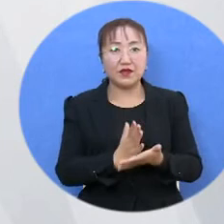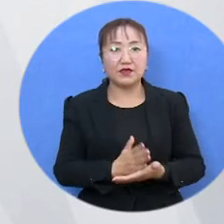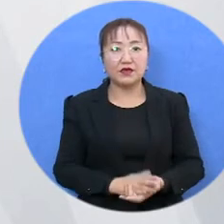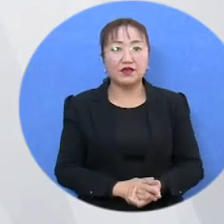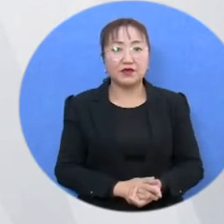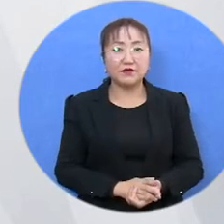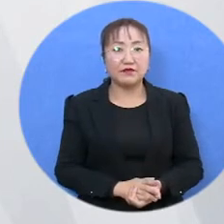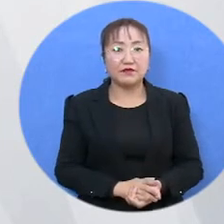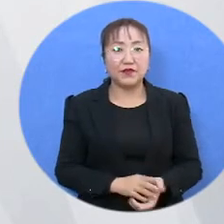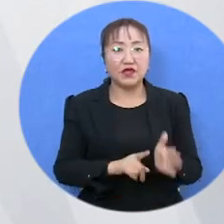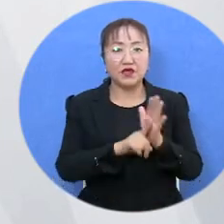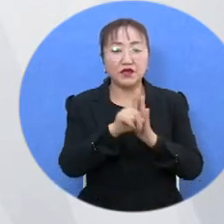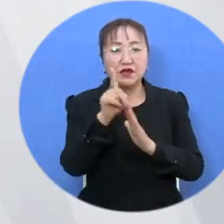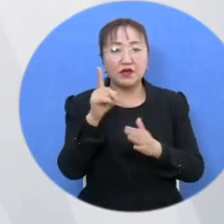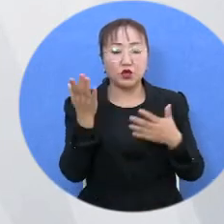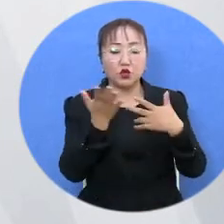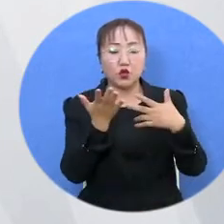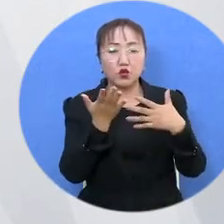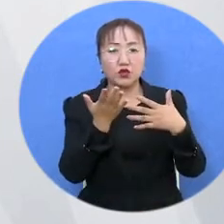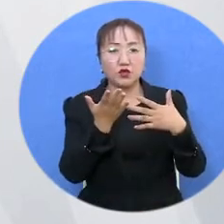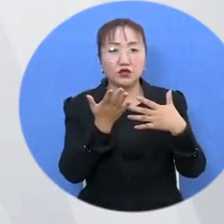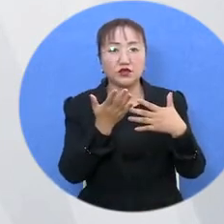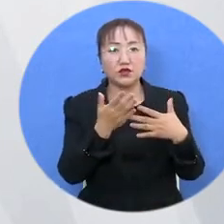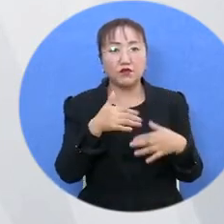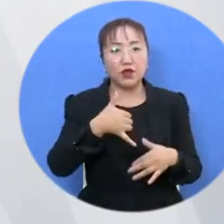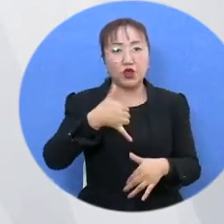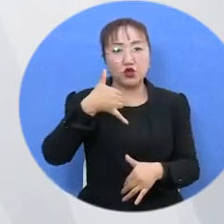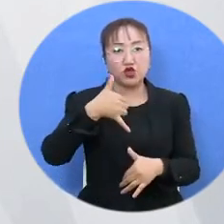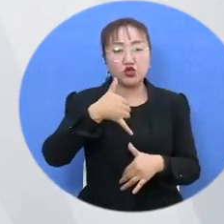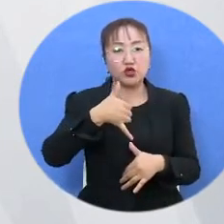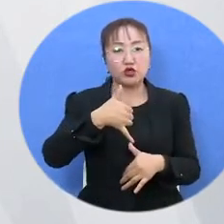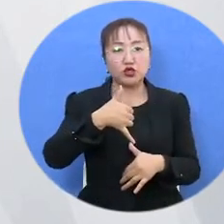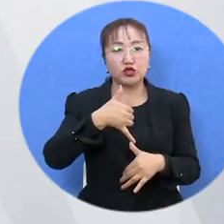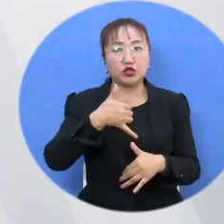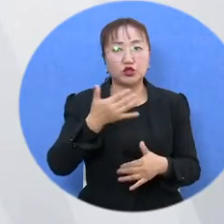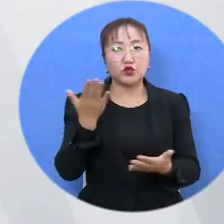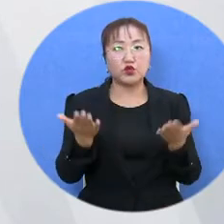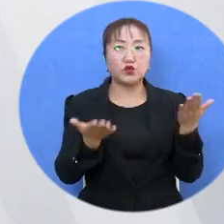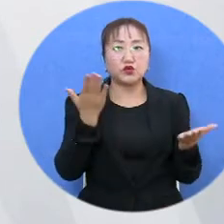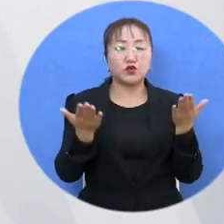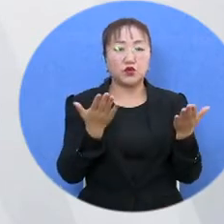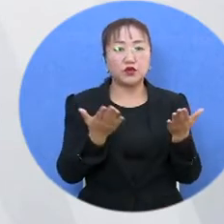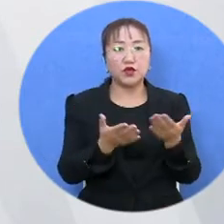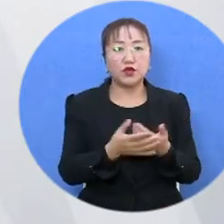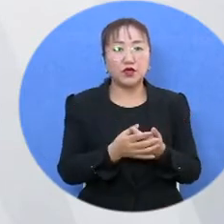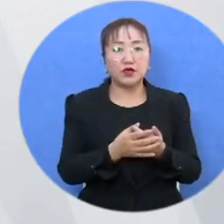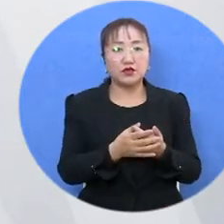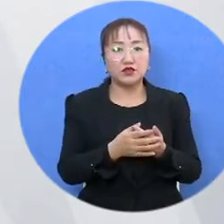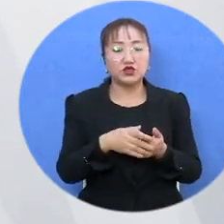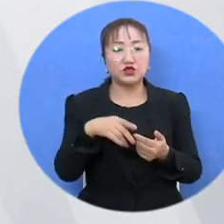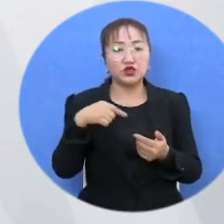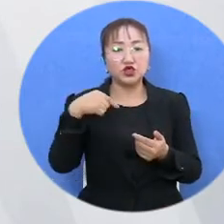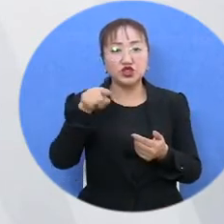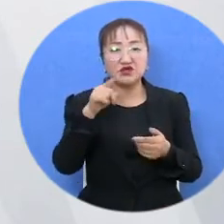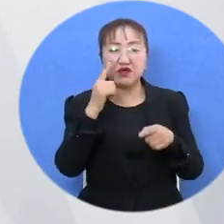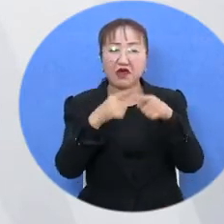биеийн өндрийн дундаж үзүүлэлт сантиметрээр бүгдөрөө явна. За Төвшингүүд байгаа. За чинийх ямар вэ? Сайн ажиллаж хараарай.